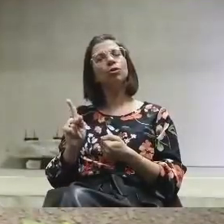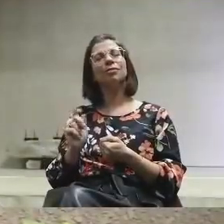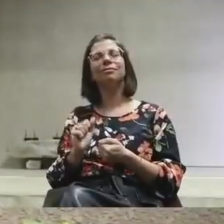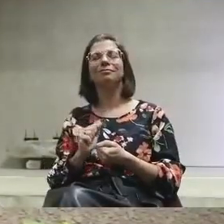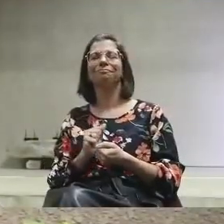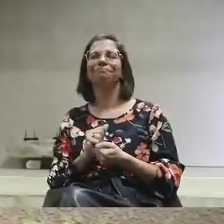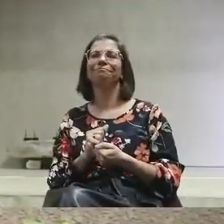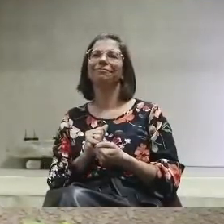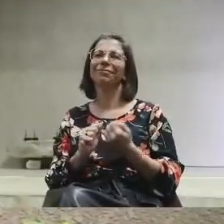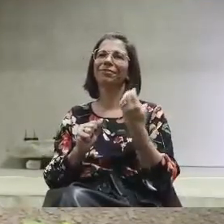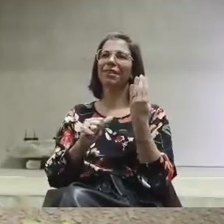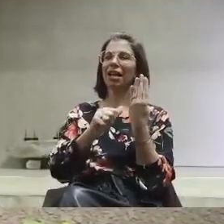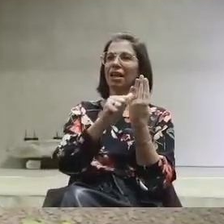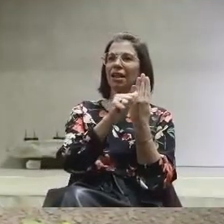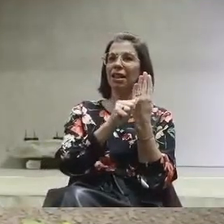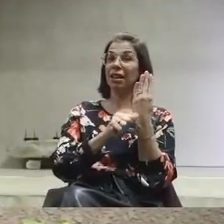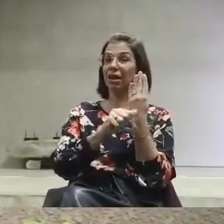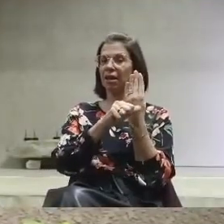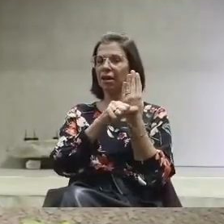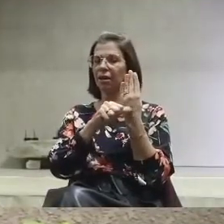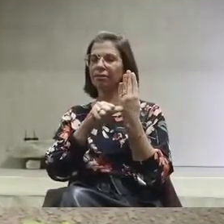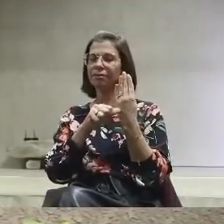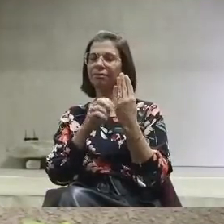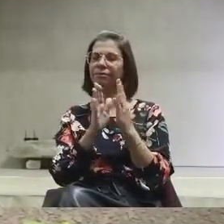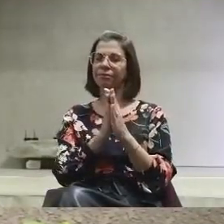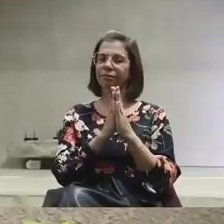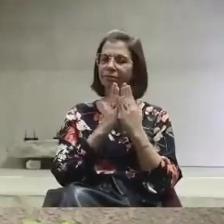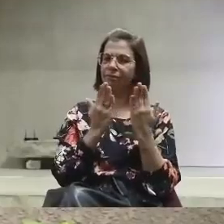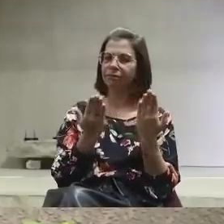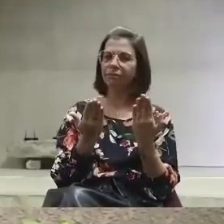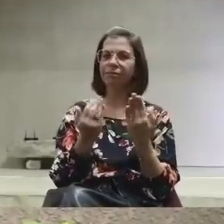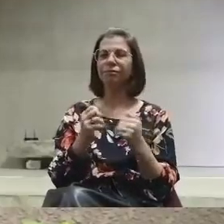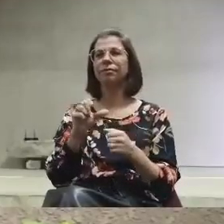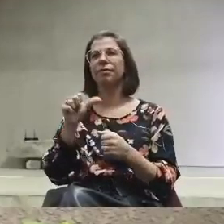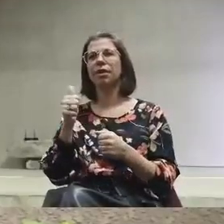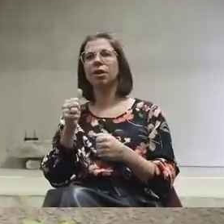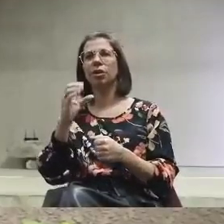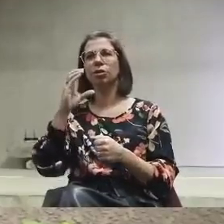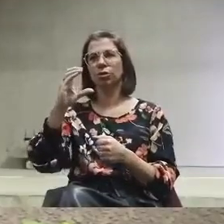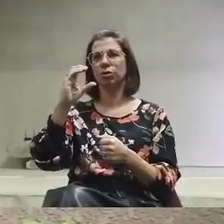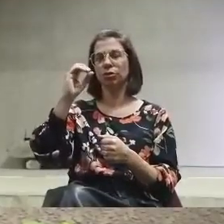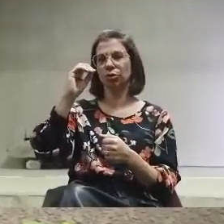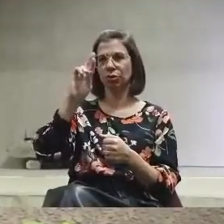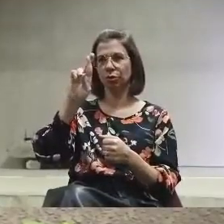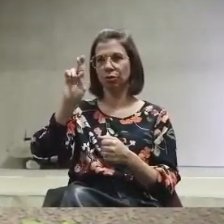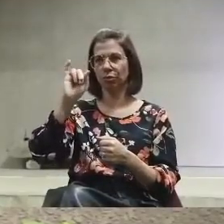Nous ouvrons la Bible dans 1 Corinthiens chapitre 1.